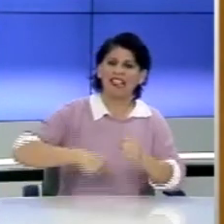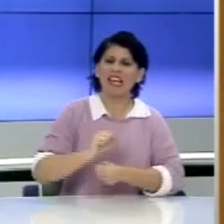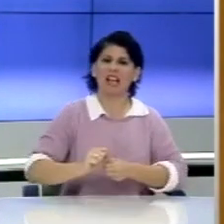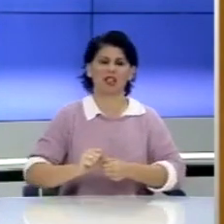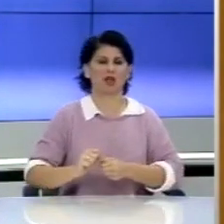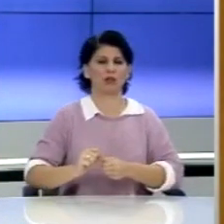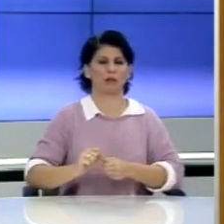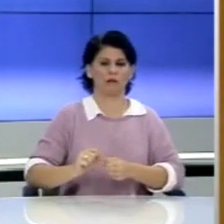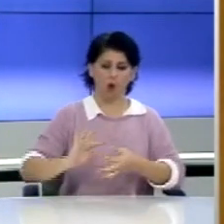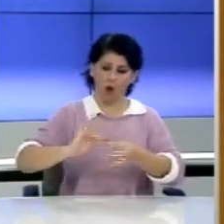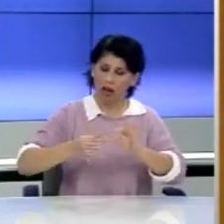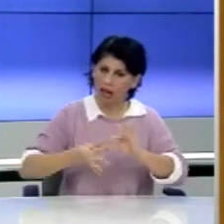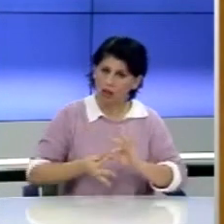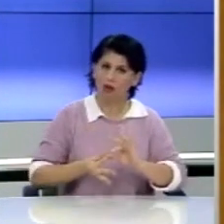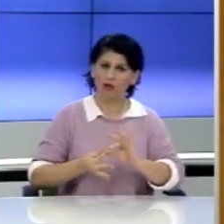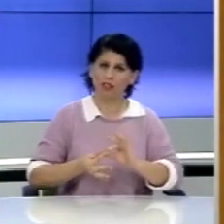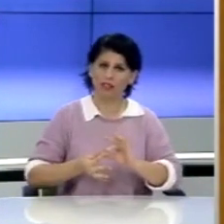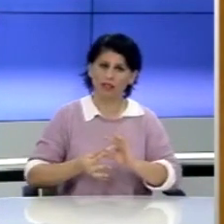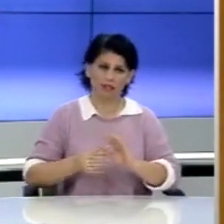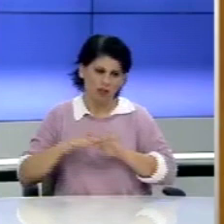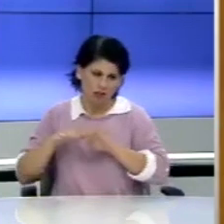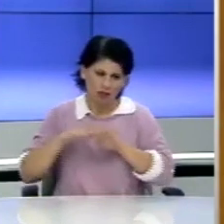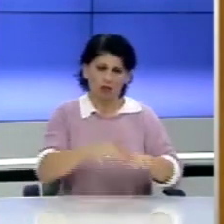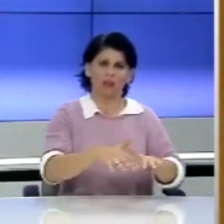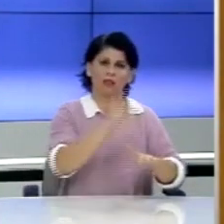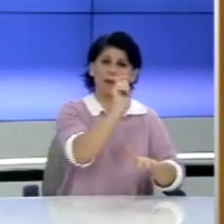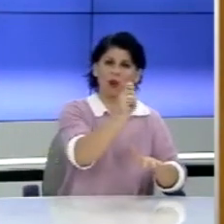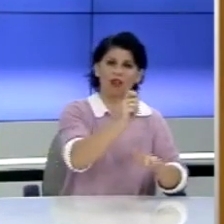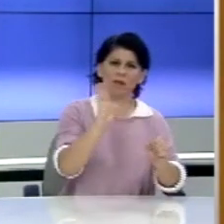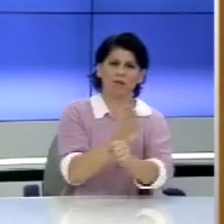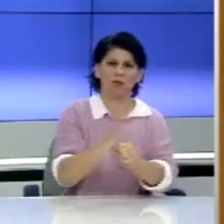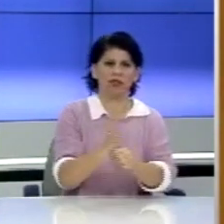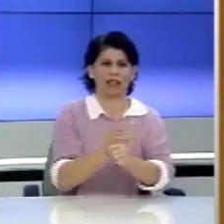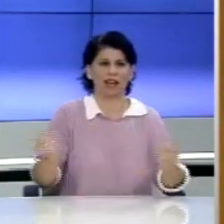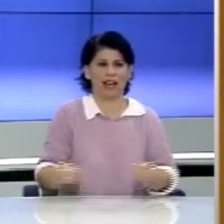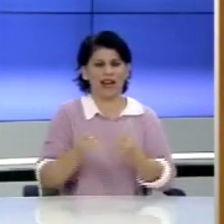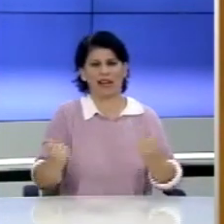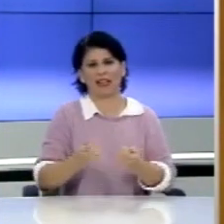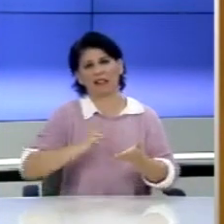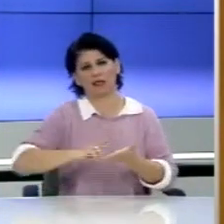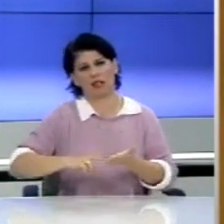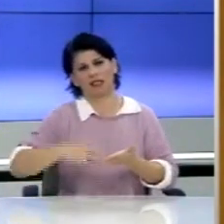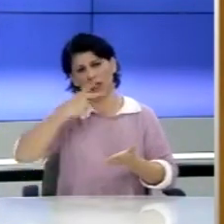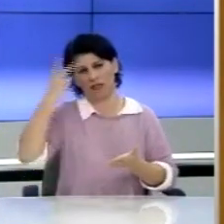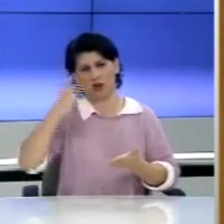κίνημα, οι οργανώσεις του, ενάντια στην πολιτική που διαλύει εργατικά ασφαλιστικά δικαιώματα.